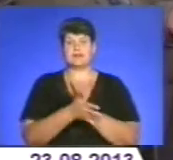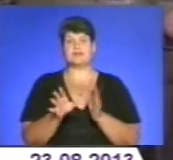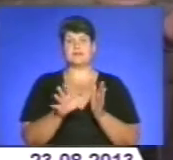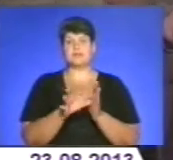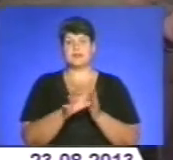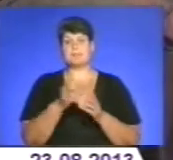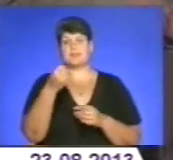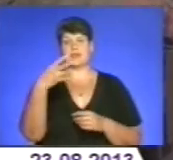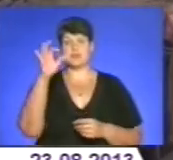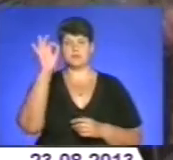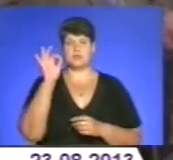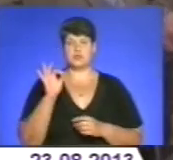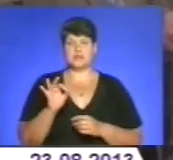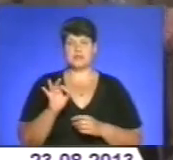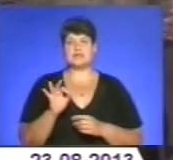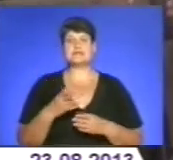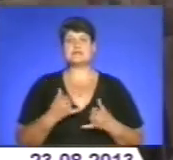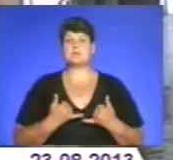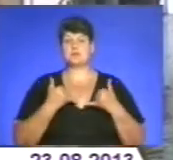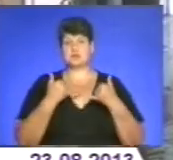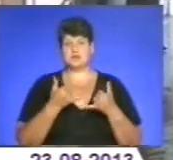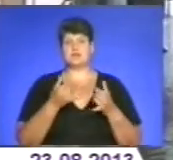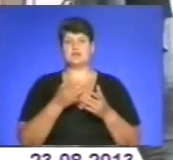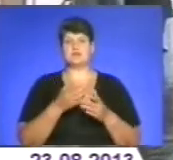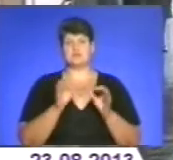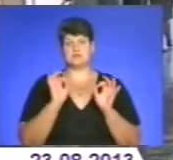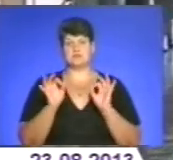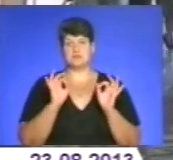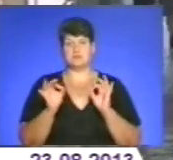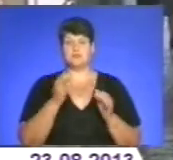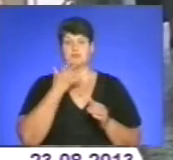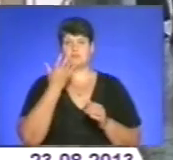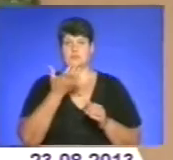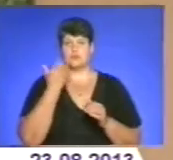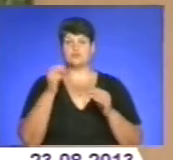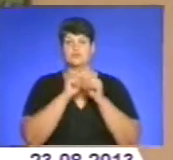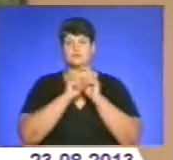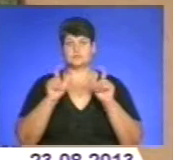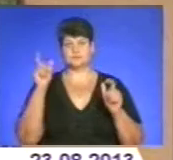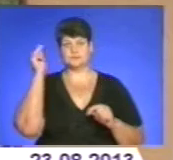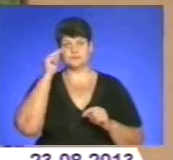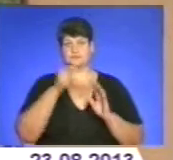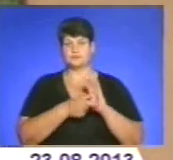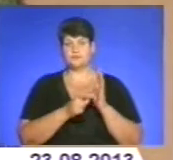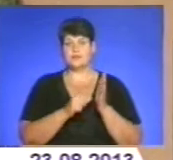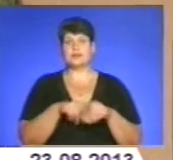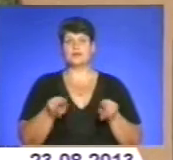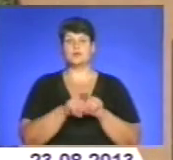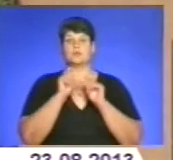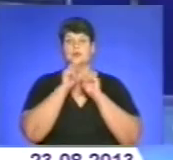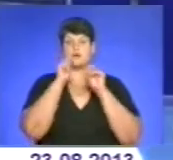на 15% та забезпечити відповідний температурний режим у навчальних приміщеннях. Валентин Хоптян також